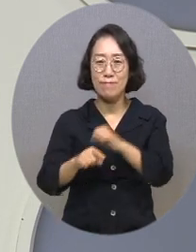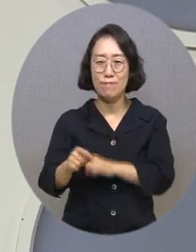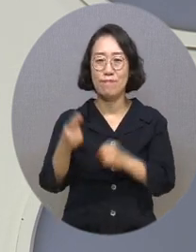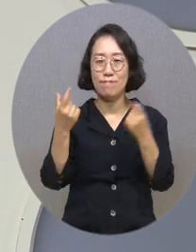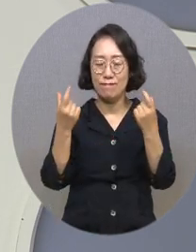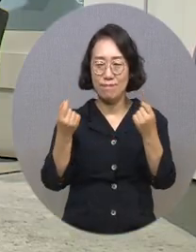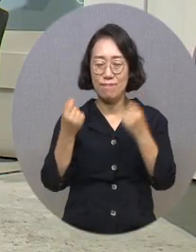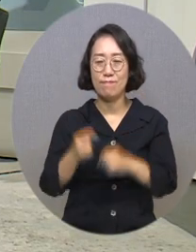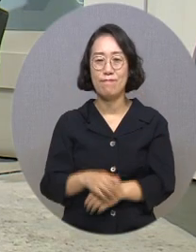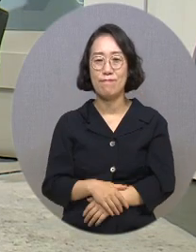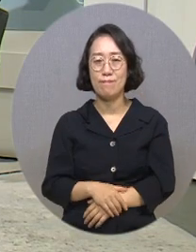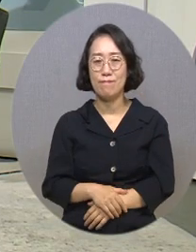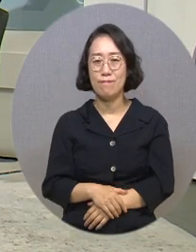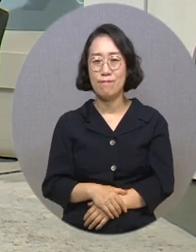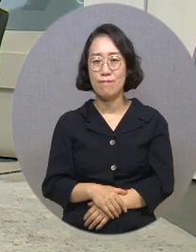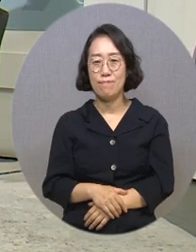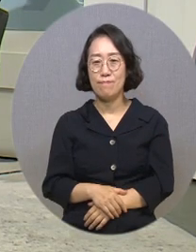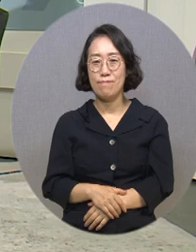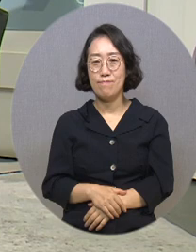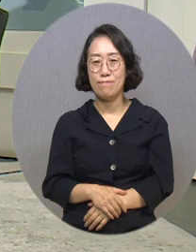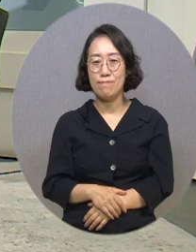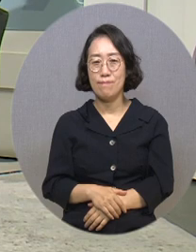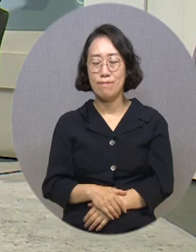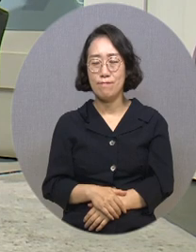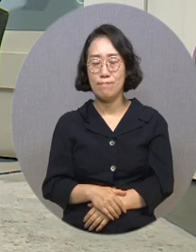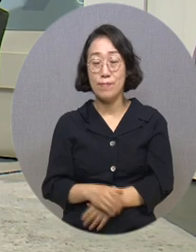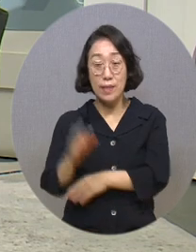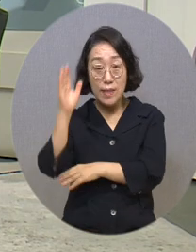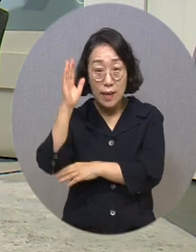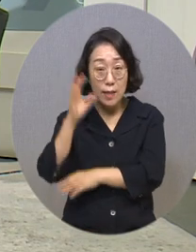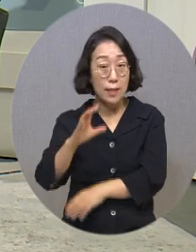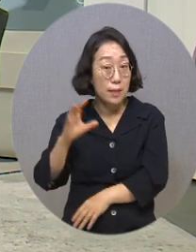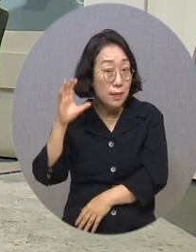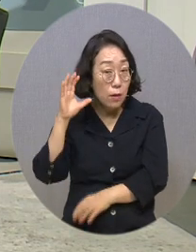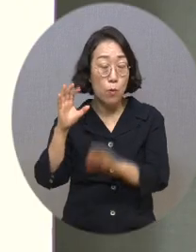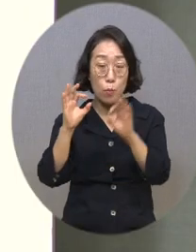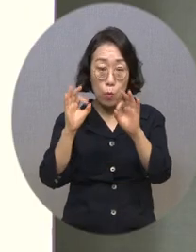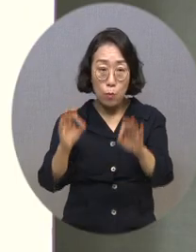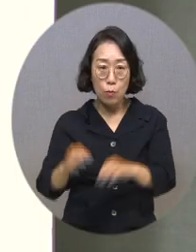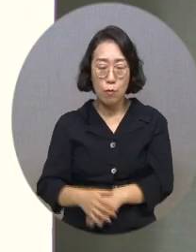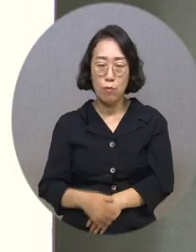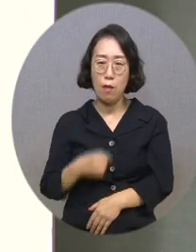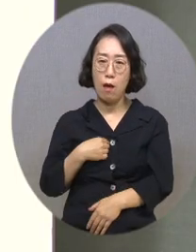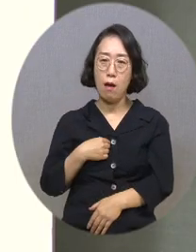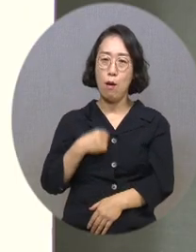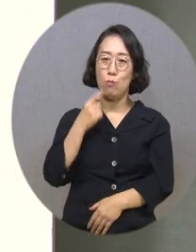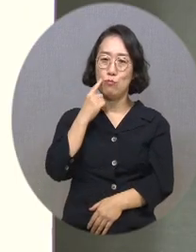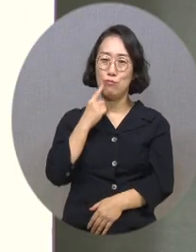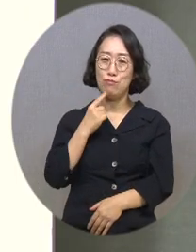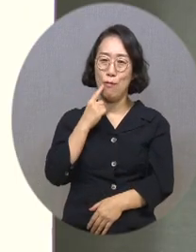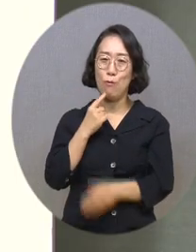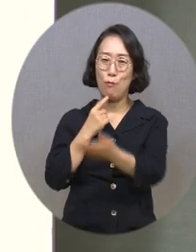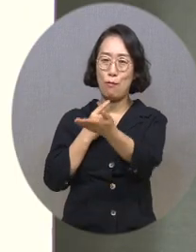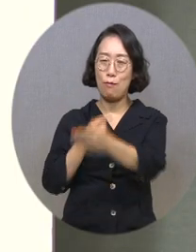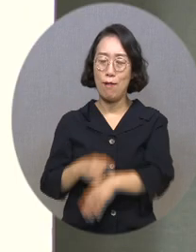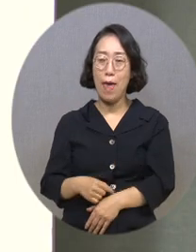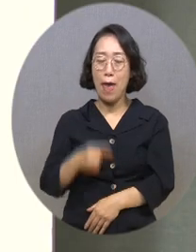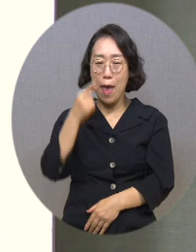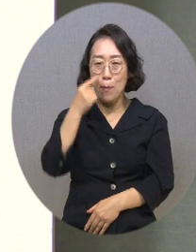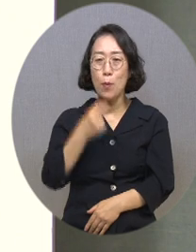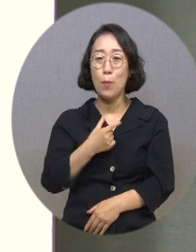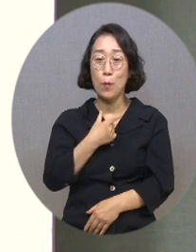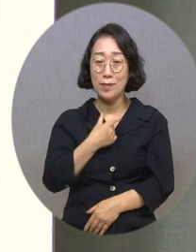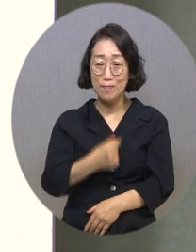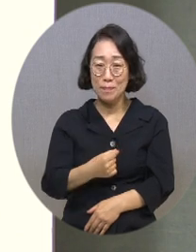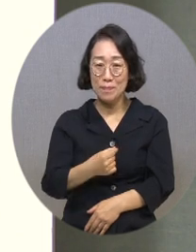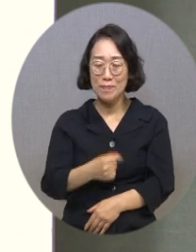생각을 합니다. 그 지금 얘기를 듣다 보면은 부러워져요, 나도. 나도 한번 해봤으면 하는